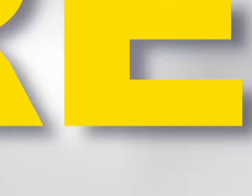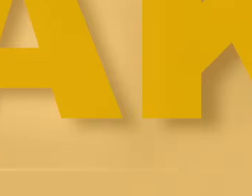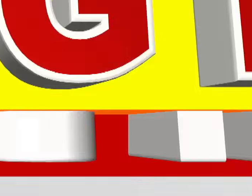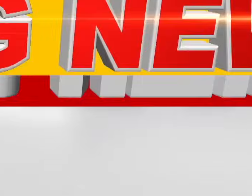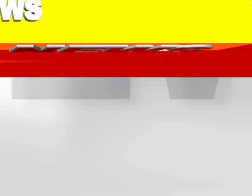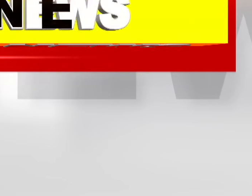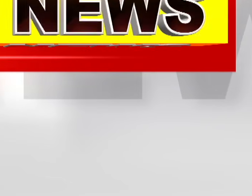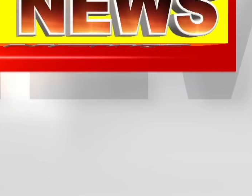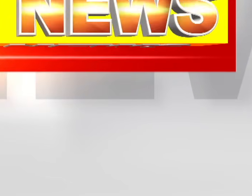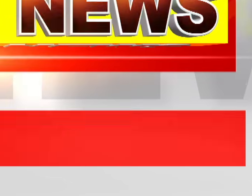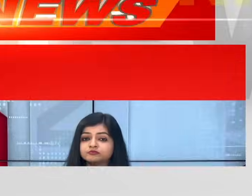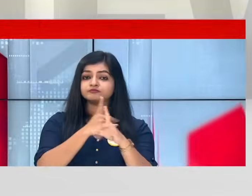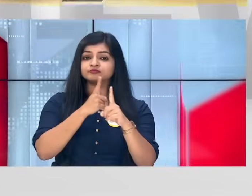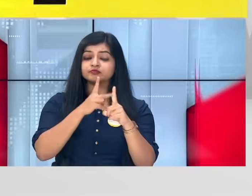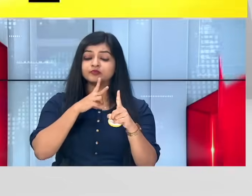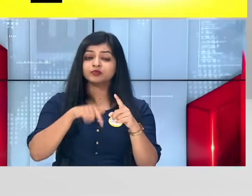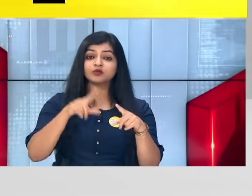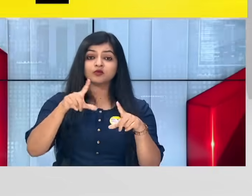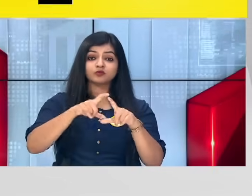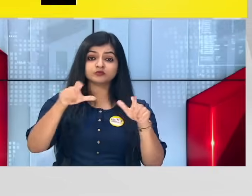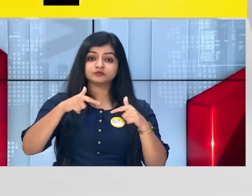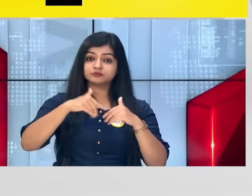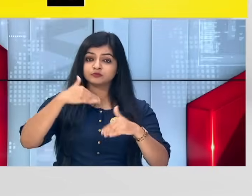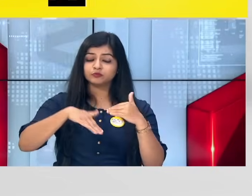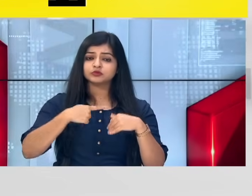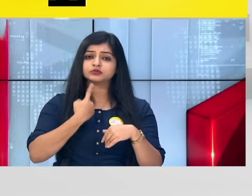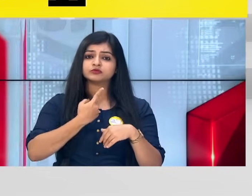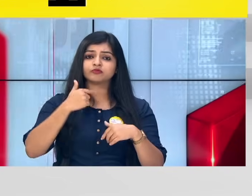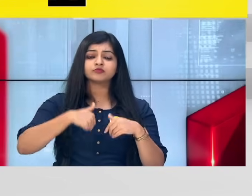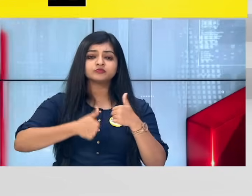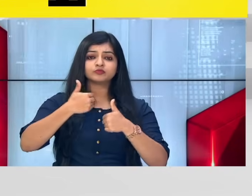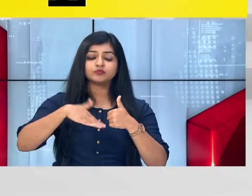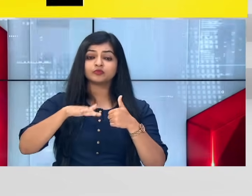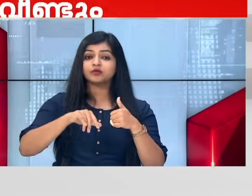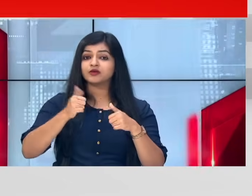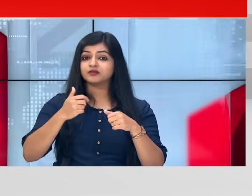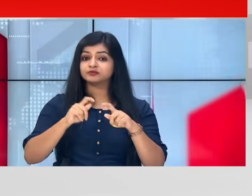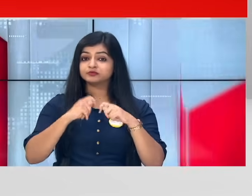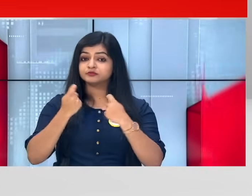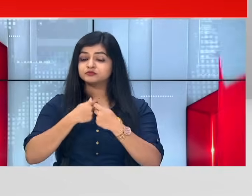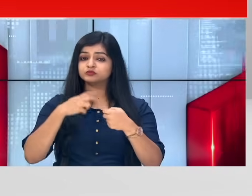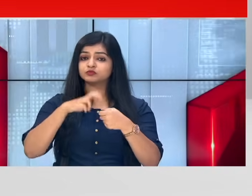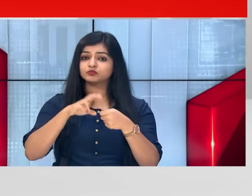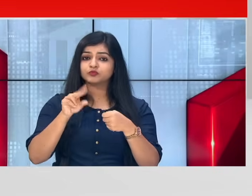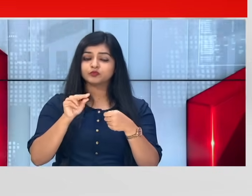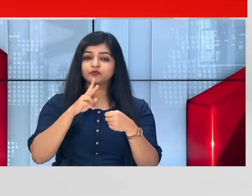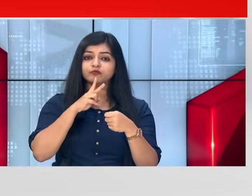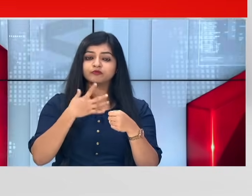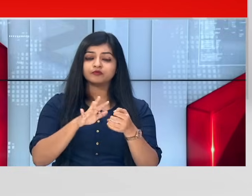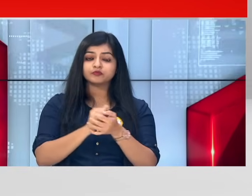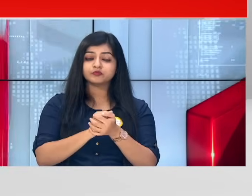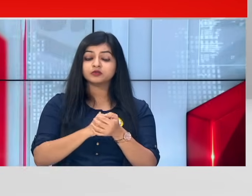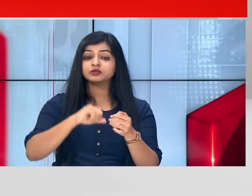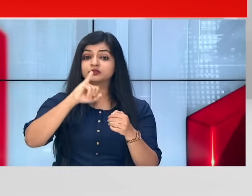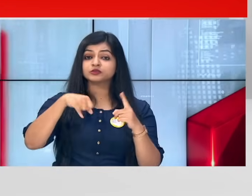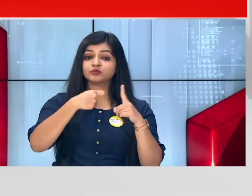അതായത് ലോക്സഭാ തെരഞ്ഞെടുപ്പിൽ ഒറ്റയ്ക്ക് മത്സരിക്കും, രണ്ടാമതൊരു ചോദ്യം അതിൽ ഉയർത്തേണ്ടതില്ല. അതുപോലെ തന്നെ ജമ്മു കാശ്മീരിൽ